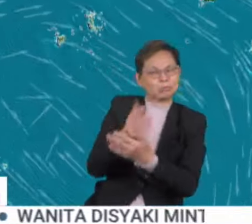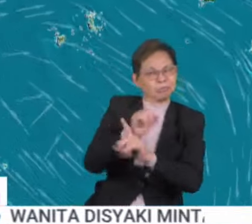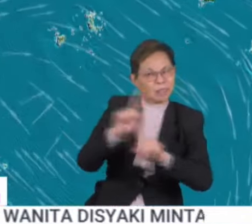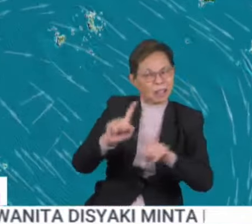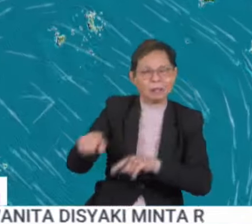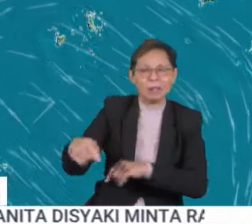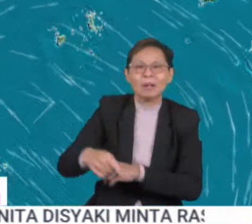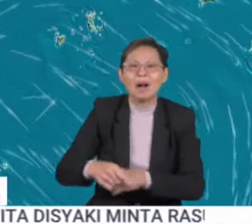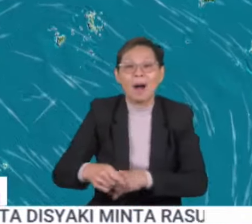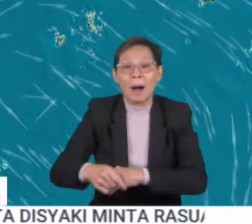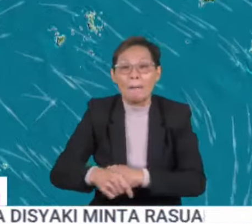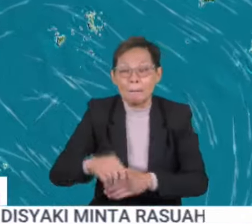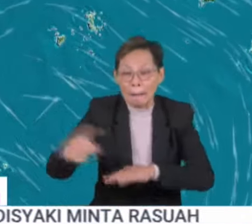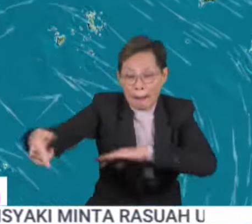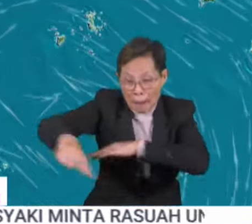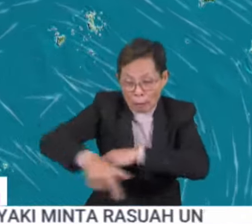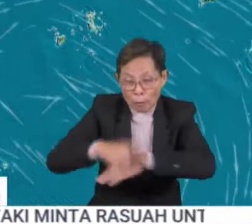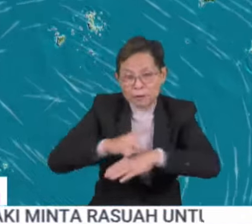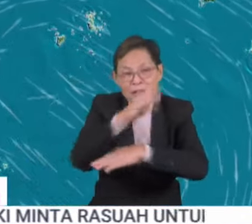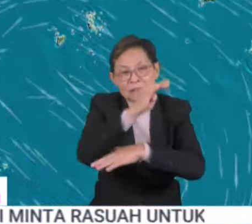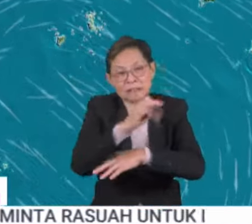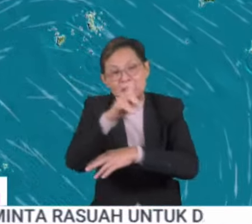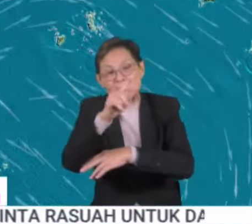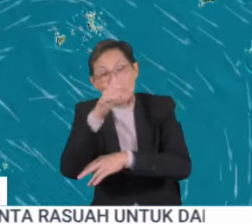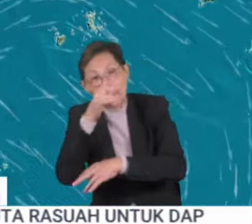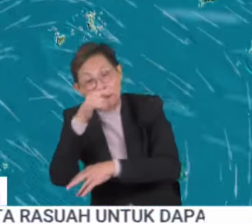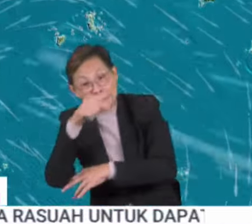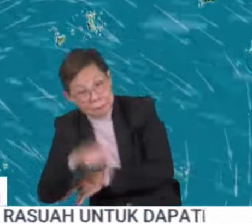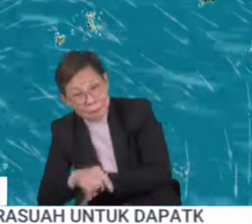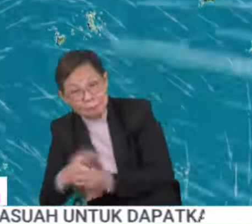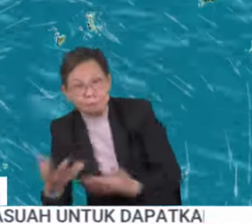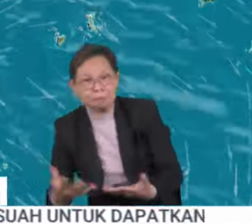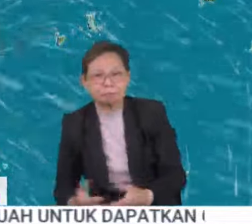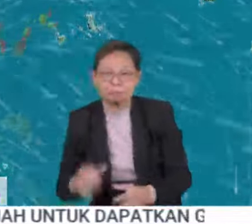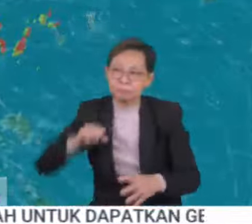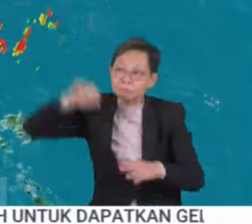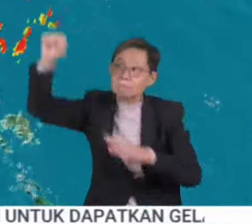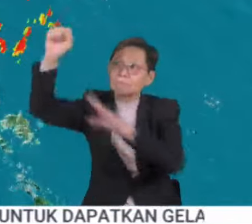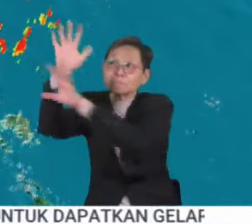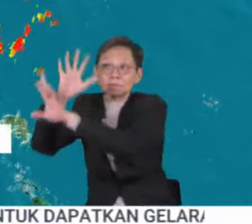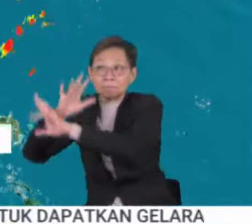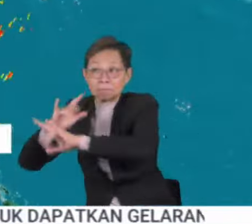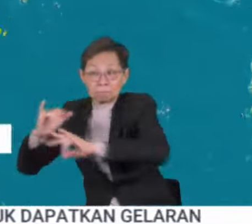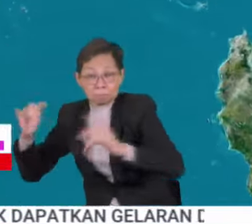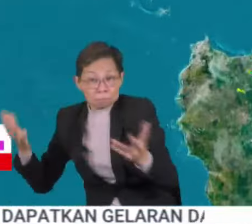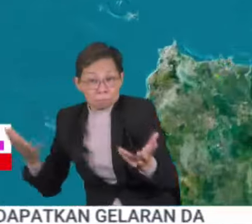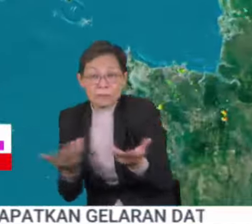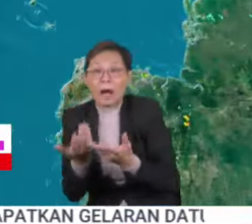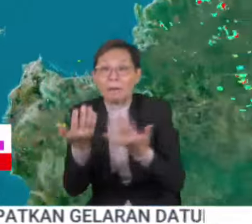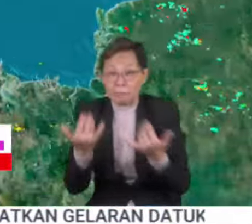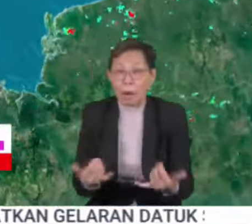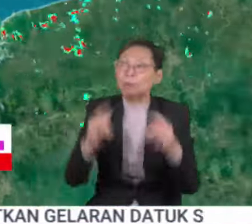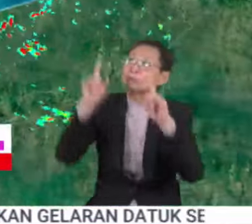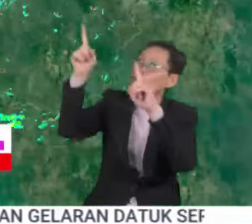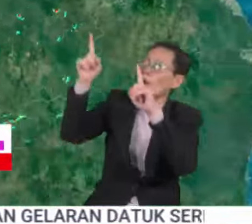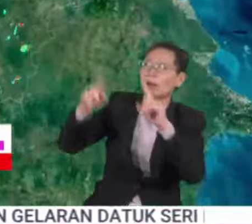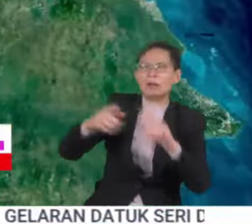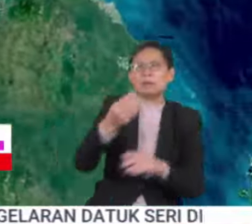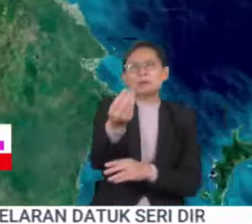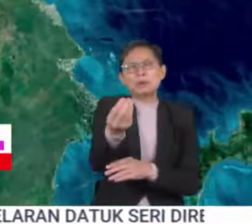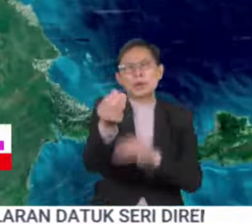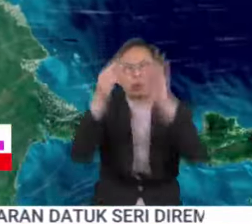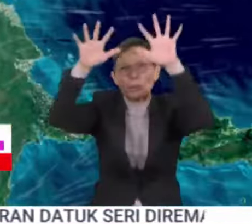di kawasan pesisir pantai di Selat Melaka ini. Baik, di Sabah dan juga Sarawak, pada ketika ini keadaan cuaca kurang hujan